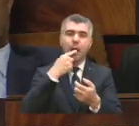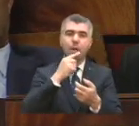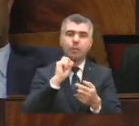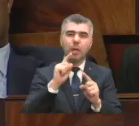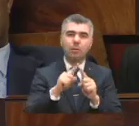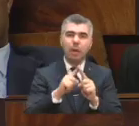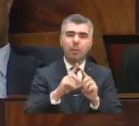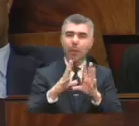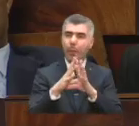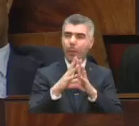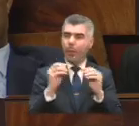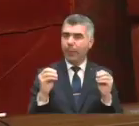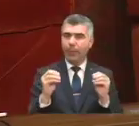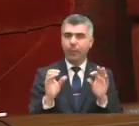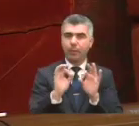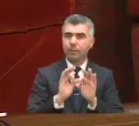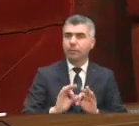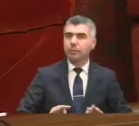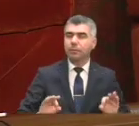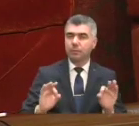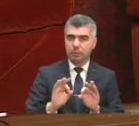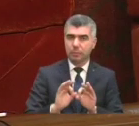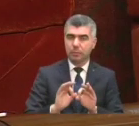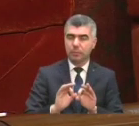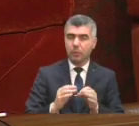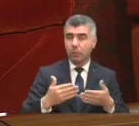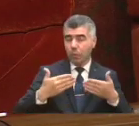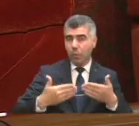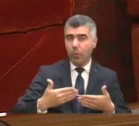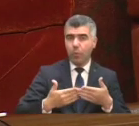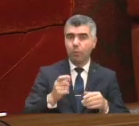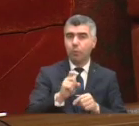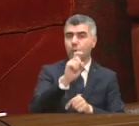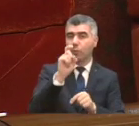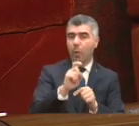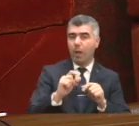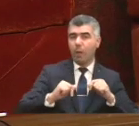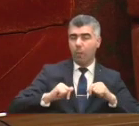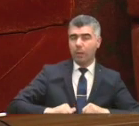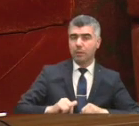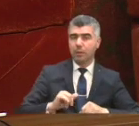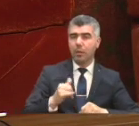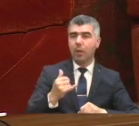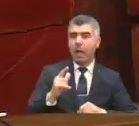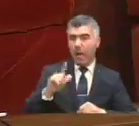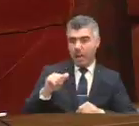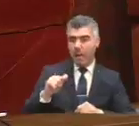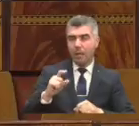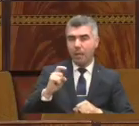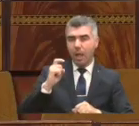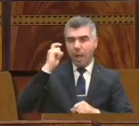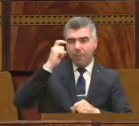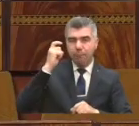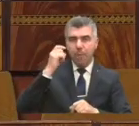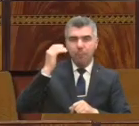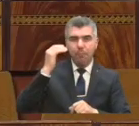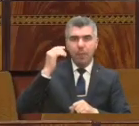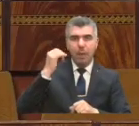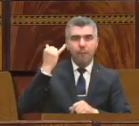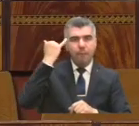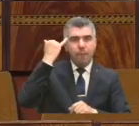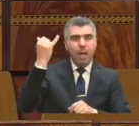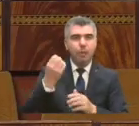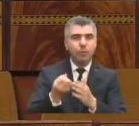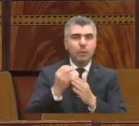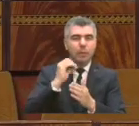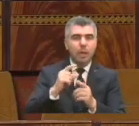جوية تامة. هذا ما كيجعلنا السيد الوزير اليوم نسألكم، واش عندكم شي تصور باش هذا المطار يرجع للحركة